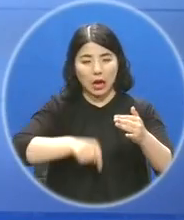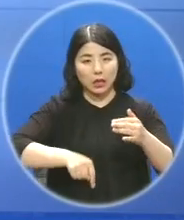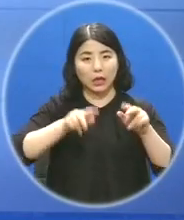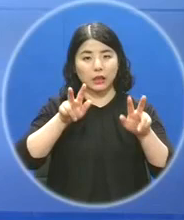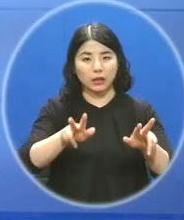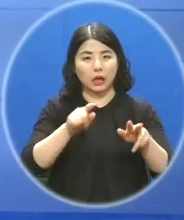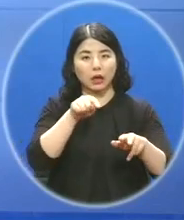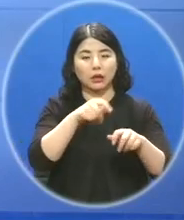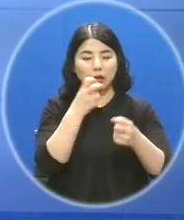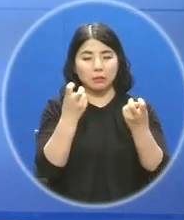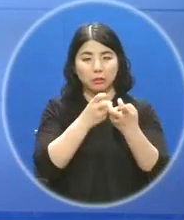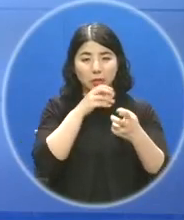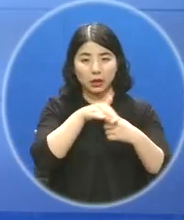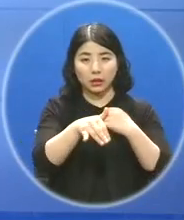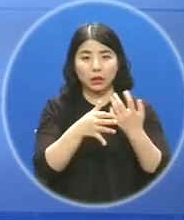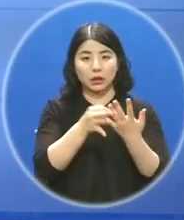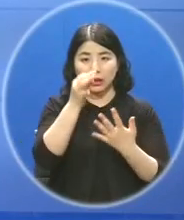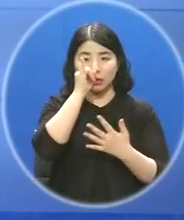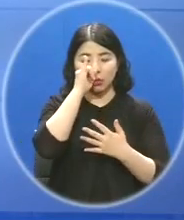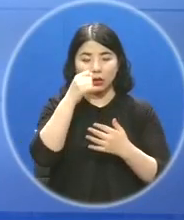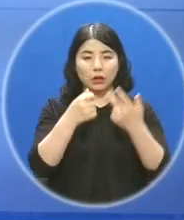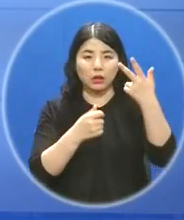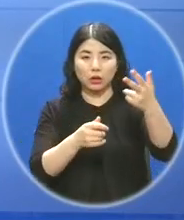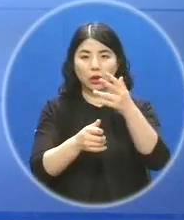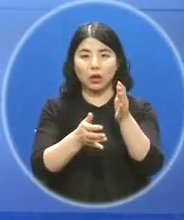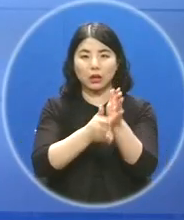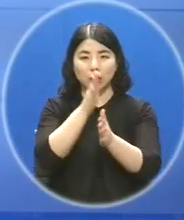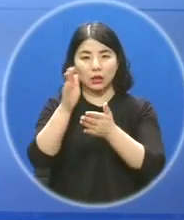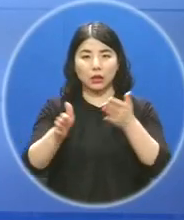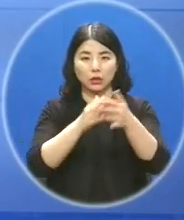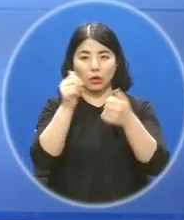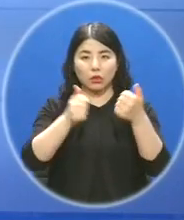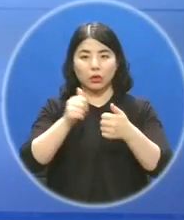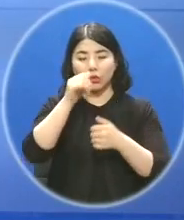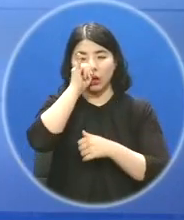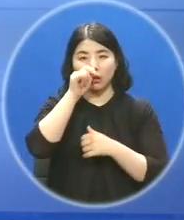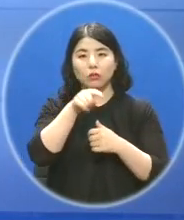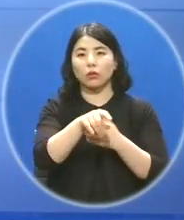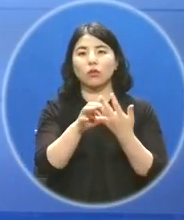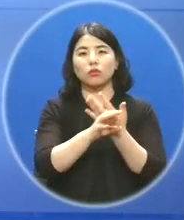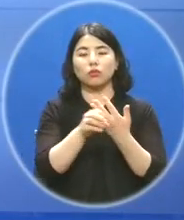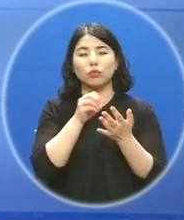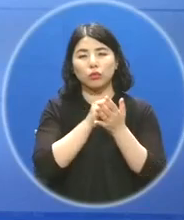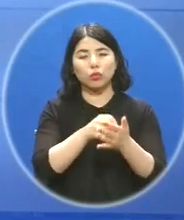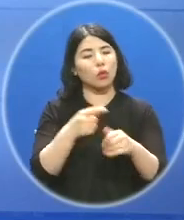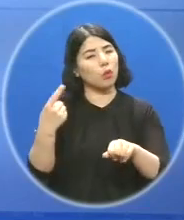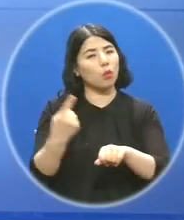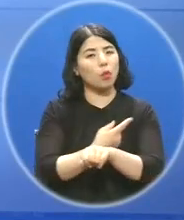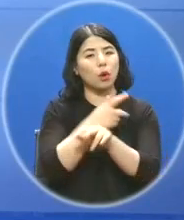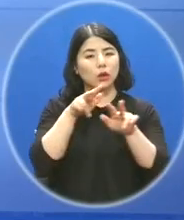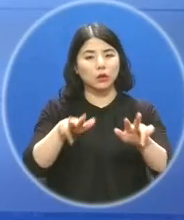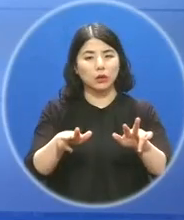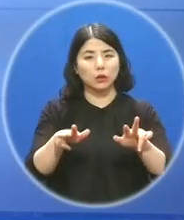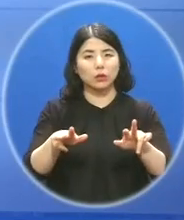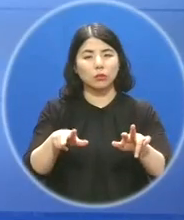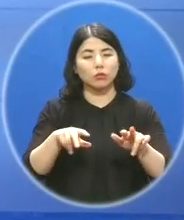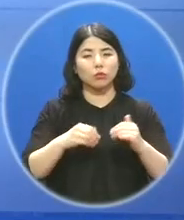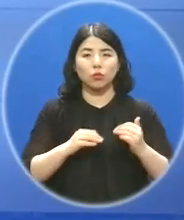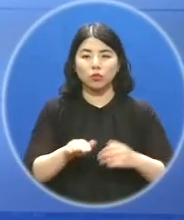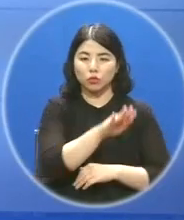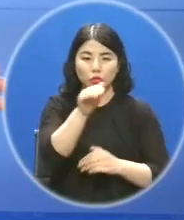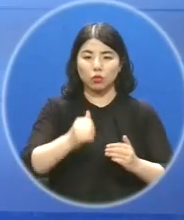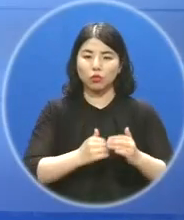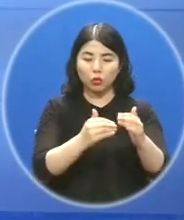지금 그 방식을 택하고 있는 7개 그 광역시 도의회가 있는데 거기도 후보 등록 이외에는 지금 저희가 일반적으로 선출하는